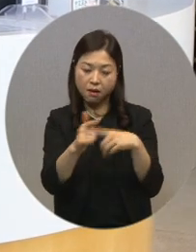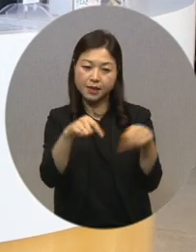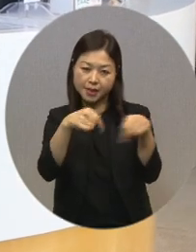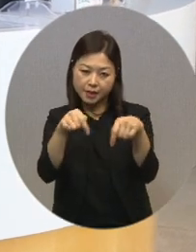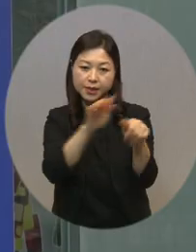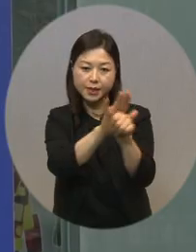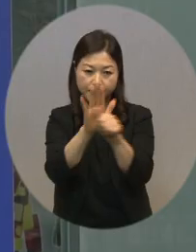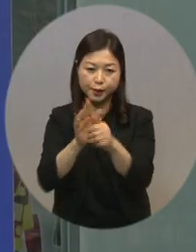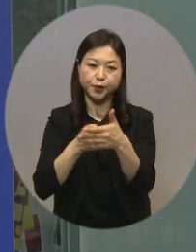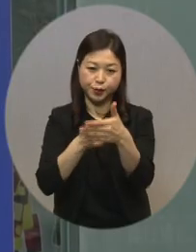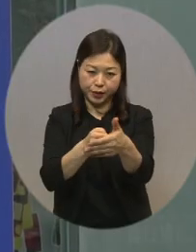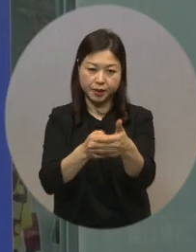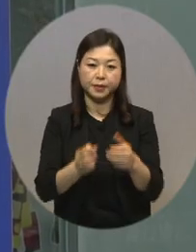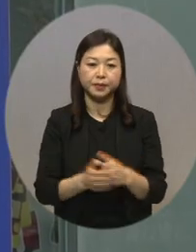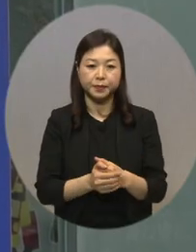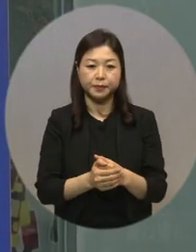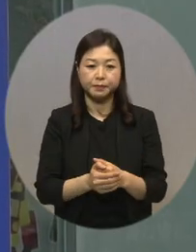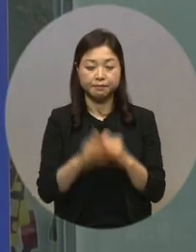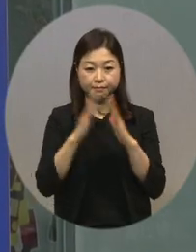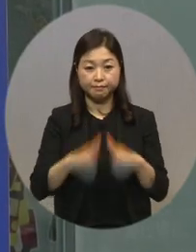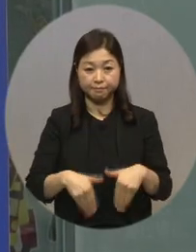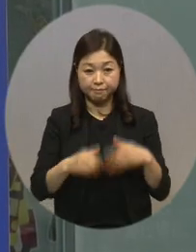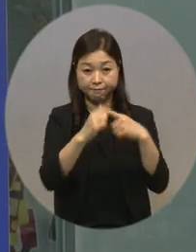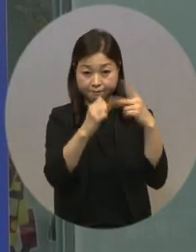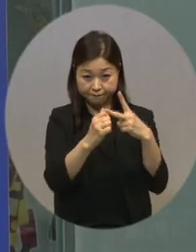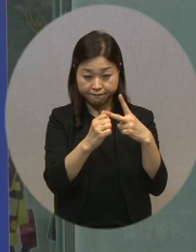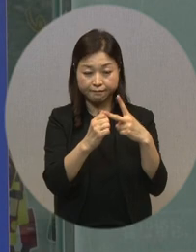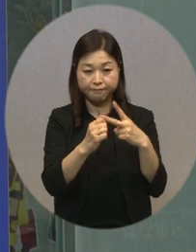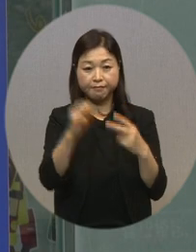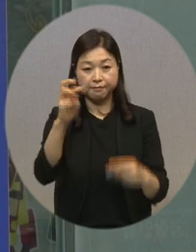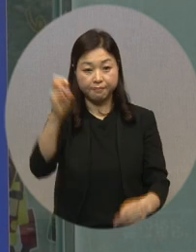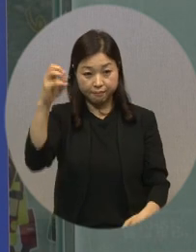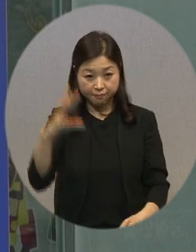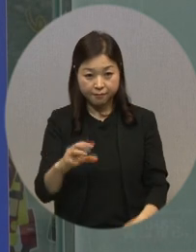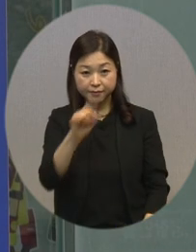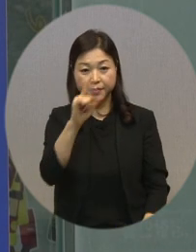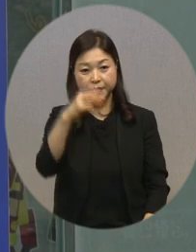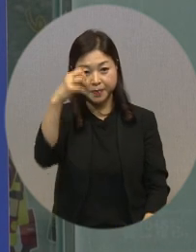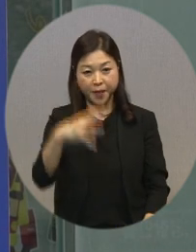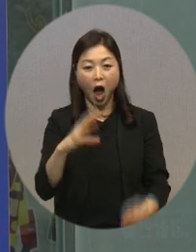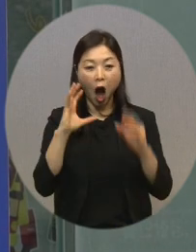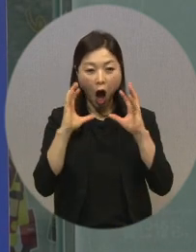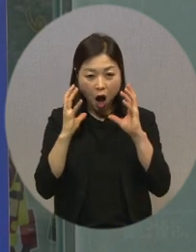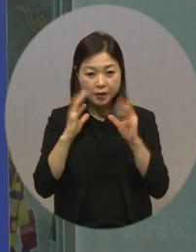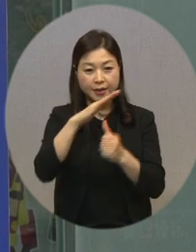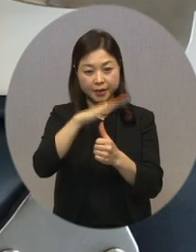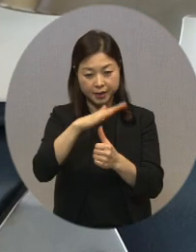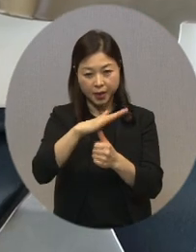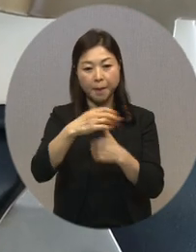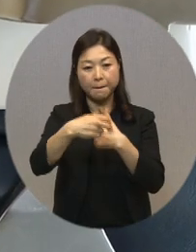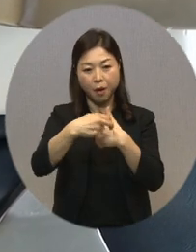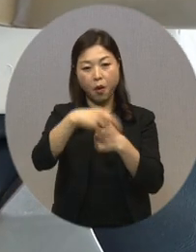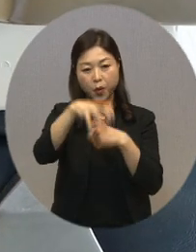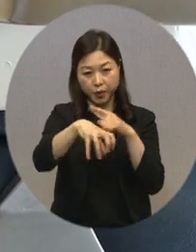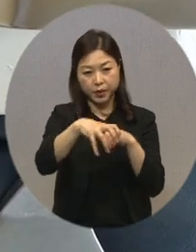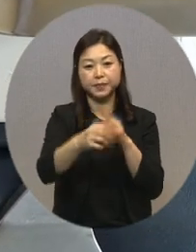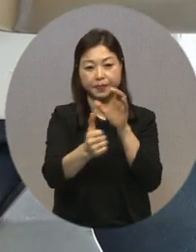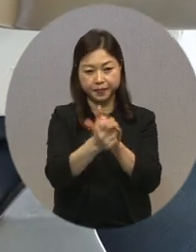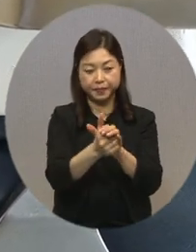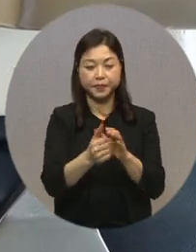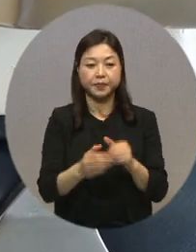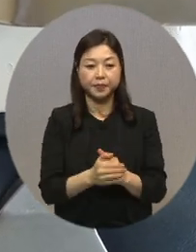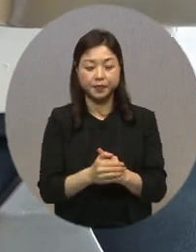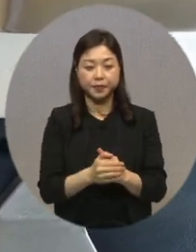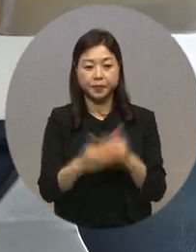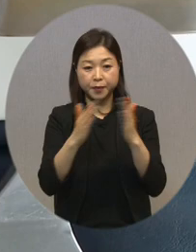왔습니다. 그 결과 전남에서는 두 번째로 광양의 달빛 어린이병원이 지정된 것입니다. 이번 지정으로 동네